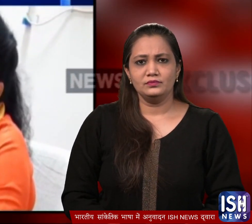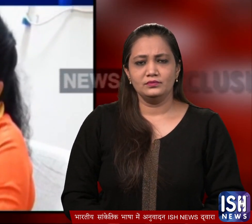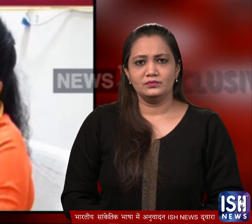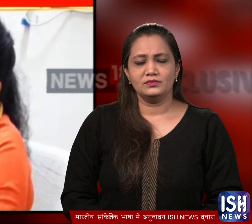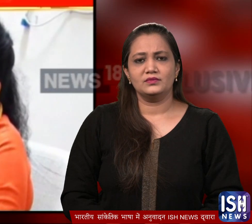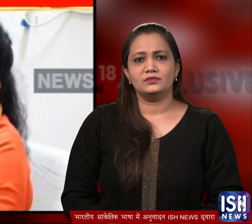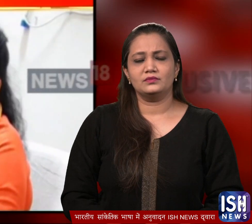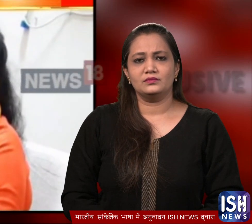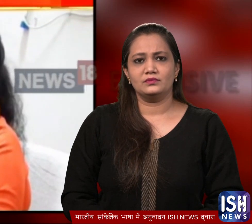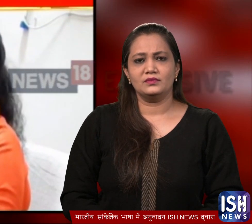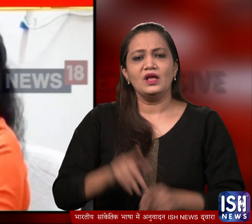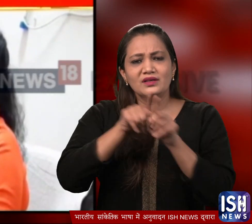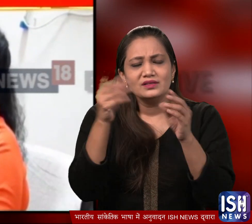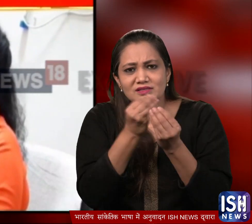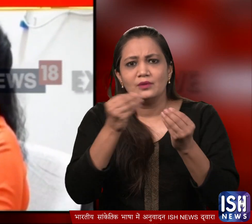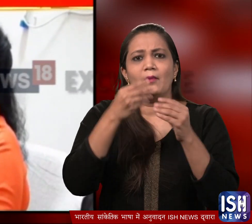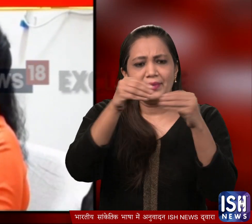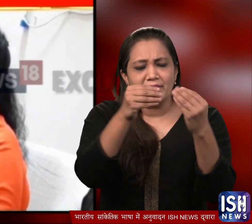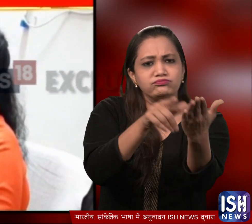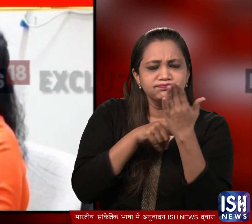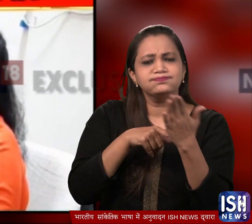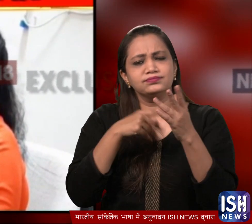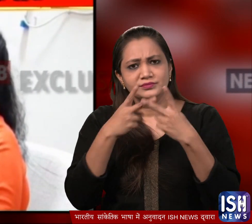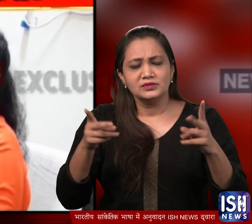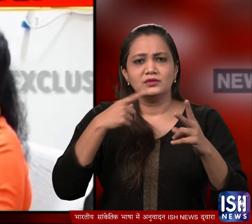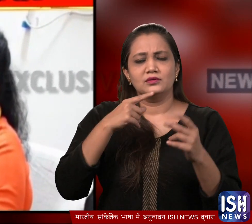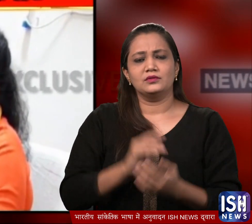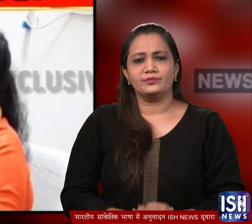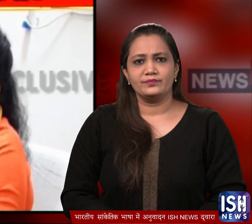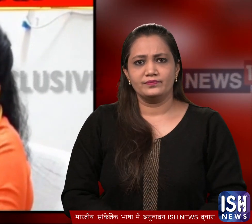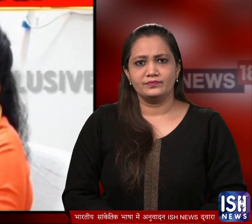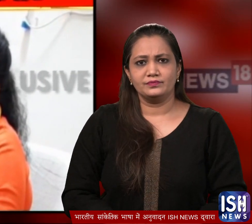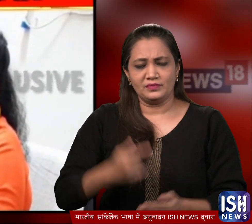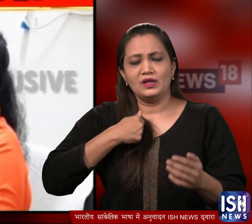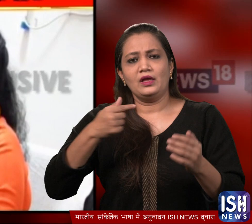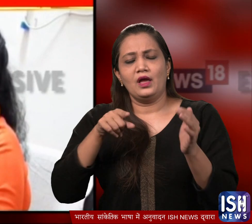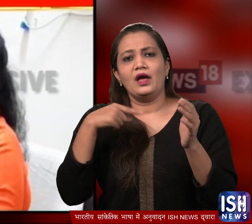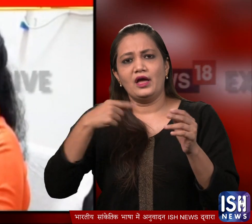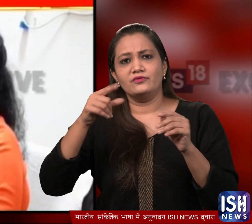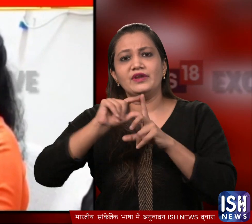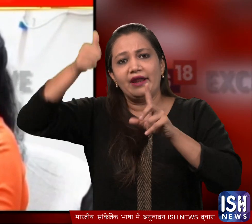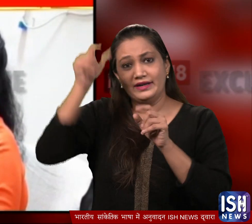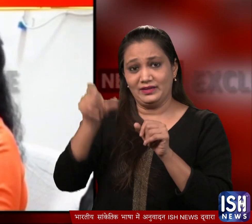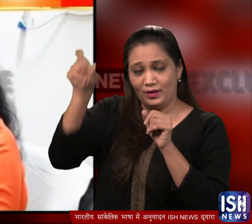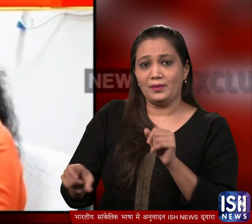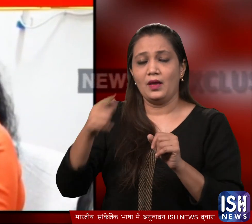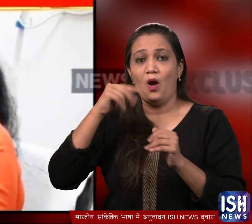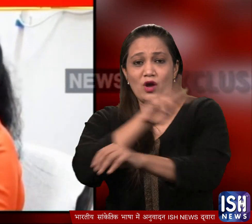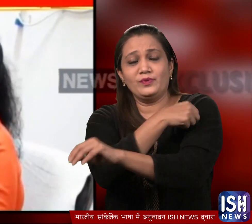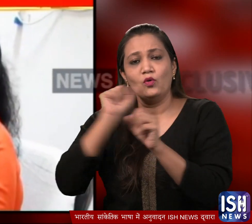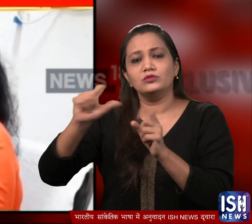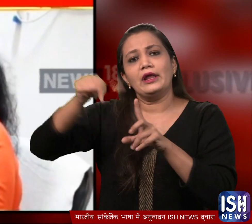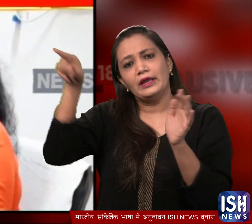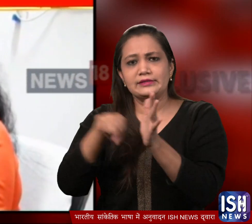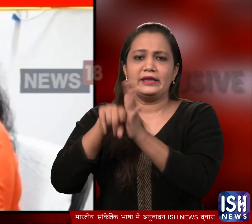भेजा और कुछ कागज भेजे जिसके ऊपर हमारे भाई जो हैं, जो डायरेक्टर हैं हमारे हॉस्पिटल के, उन्होंने साइन